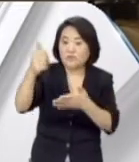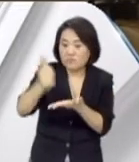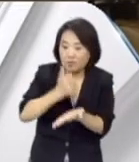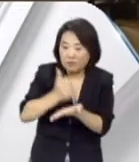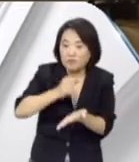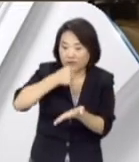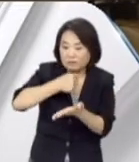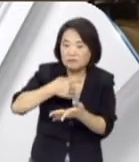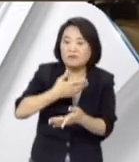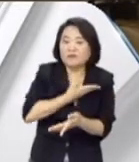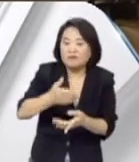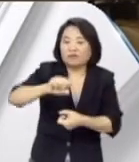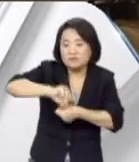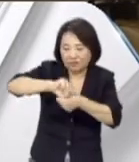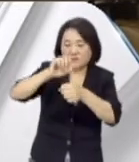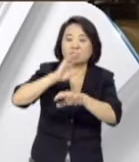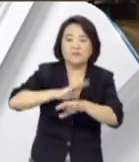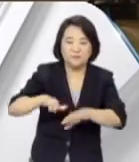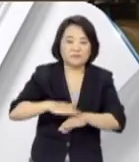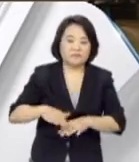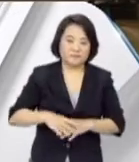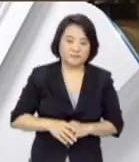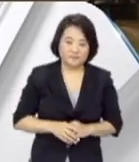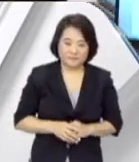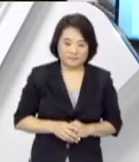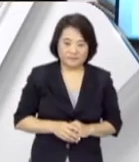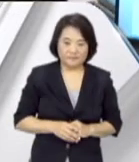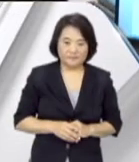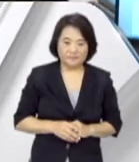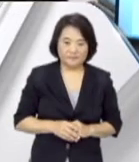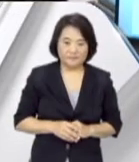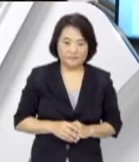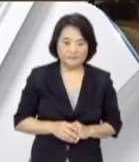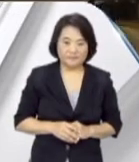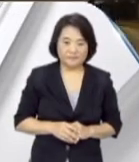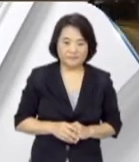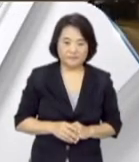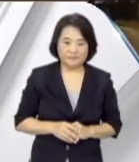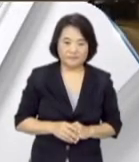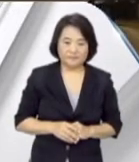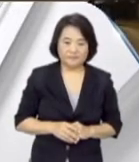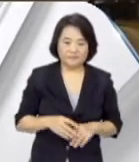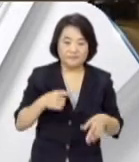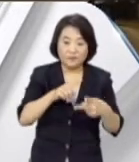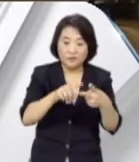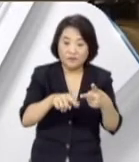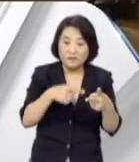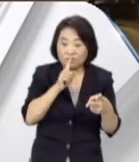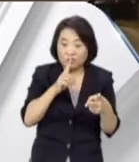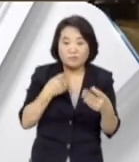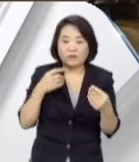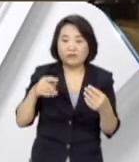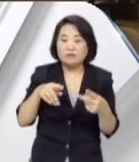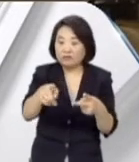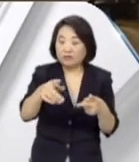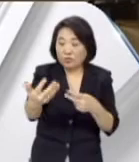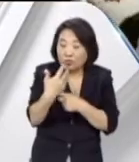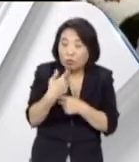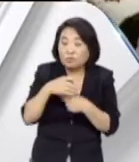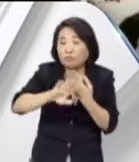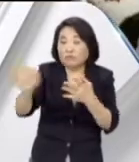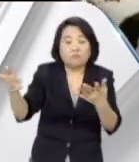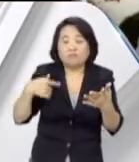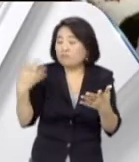牛肉出口到台湾的配额。我没有告诉你的就是没有存在的事情